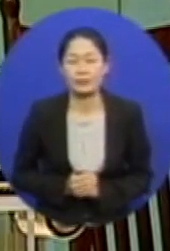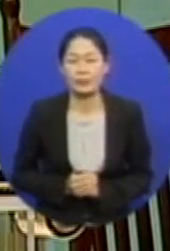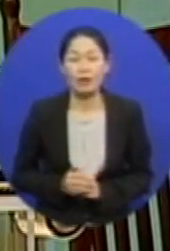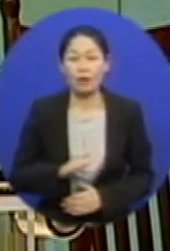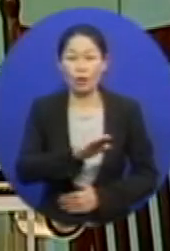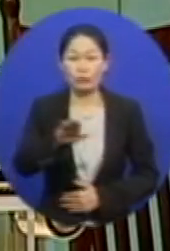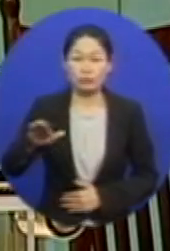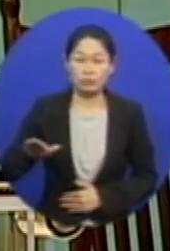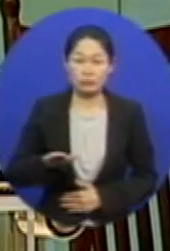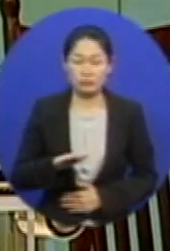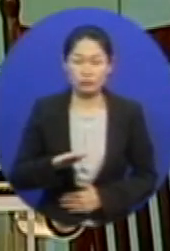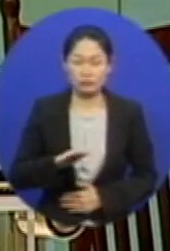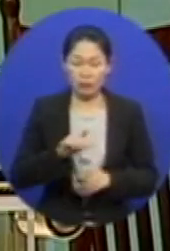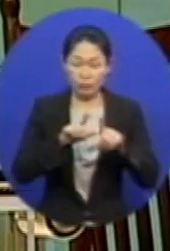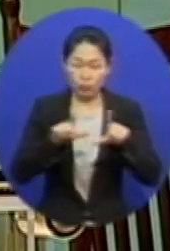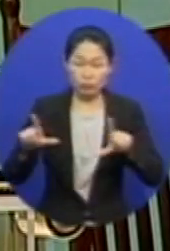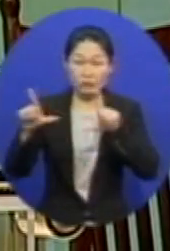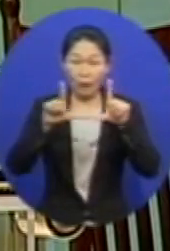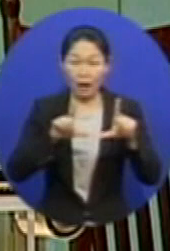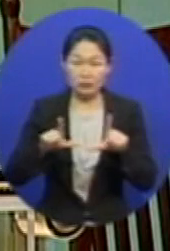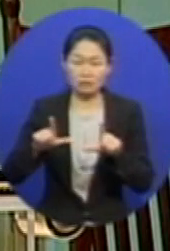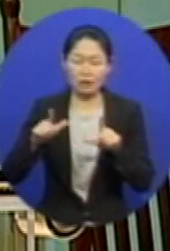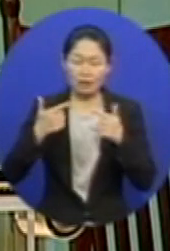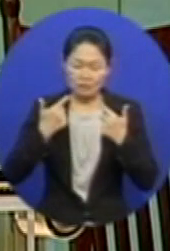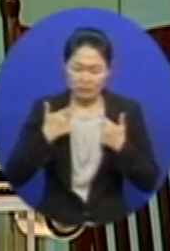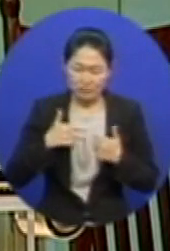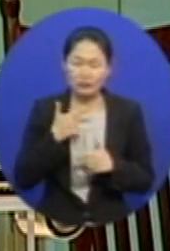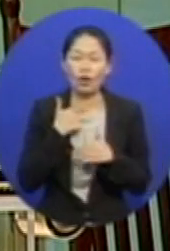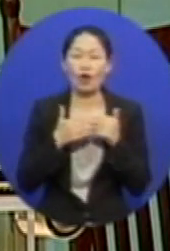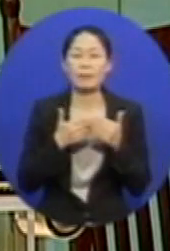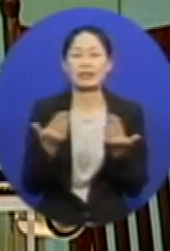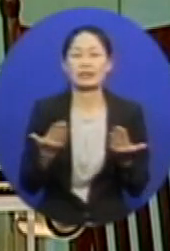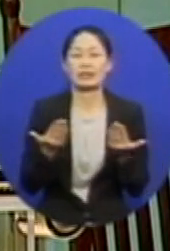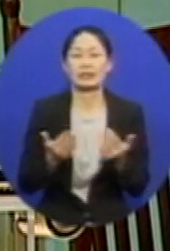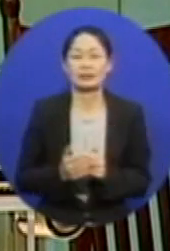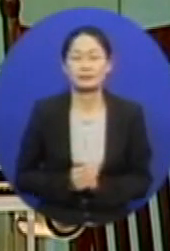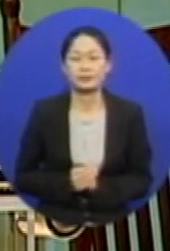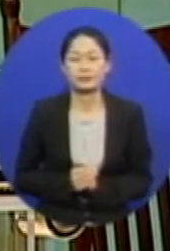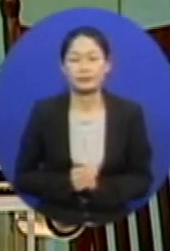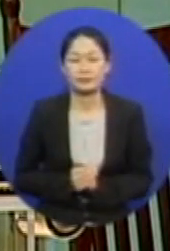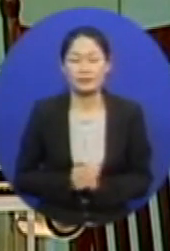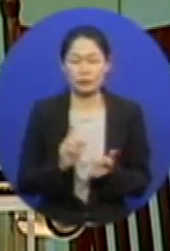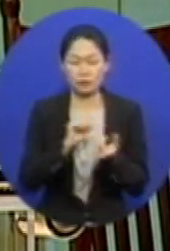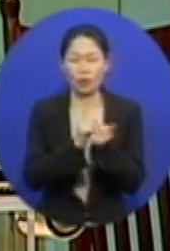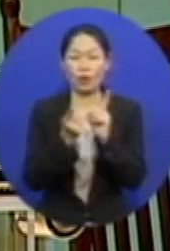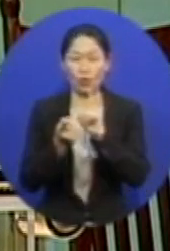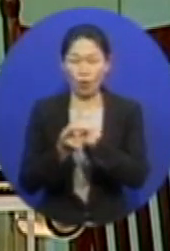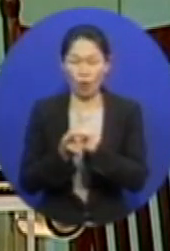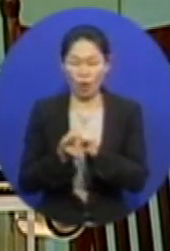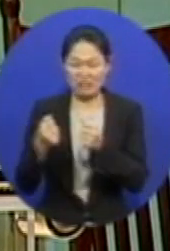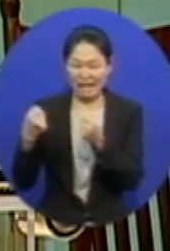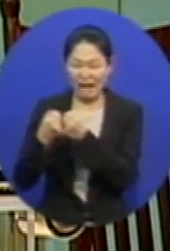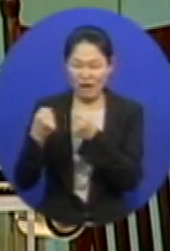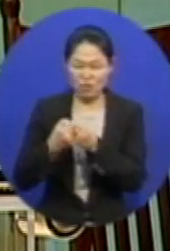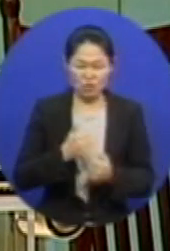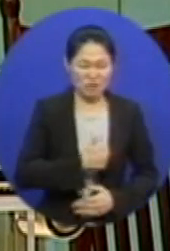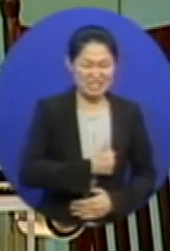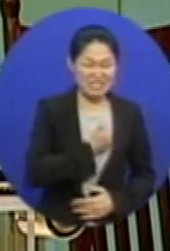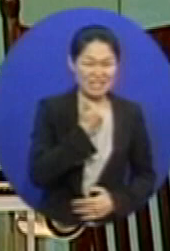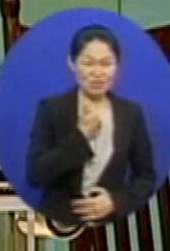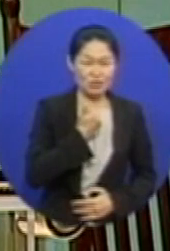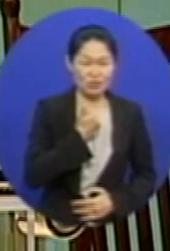여러분 우리가 일상생활에서 늘 겪는 일이에요 그저 뭐 서로 싸우고 화내고